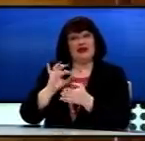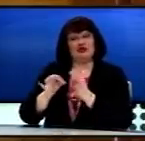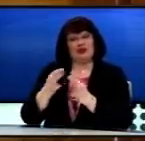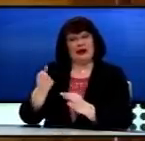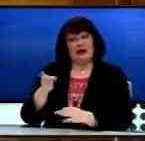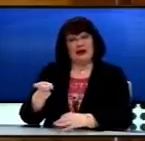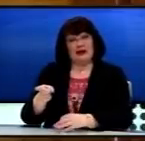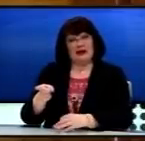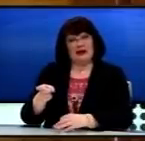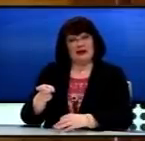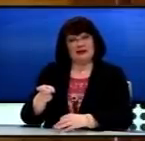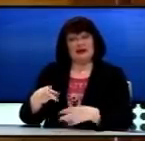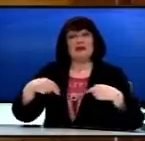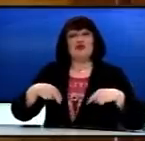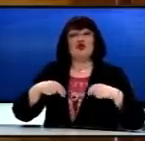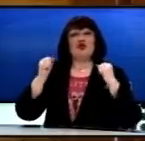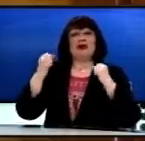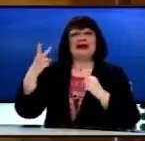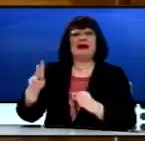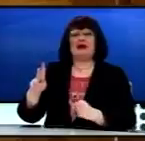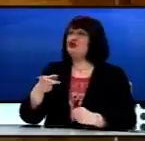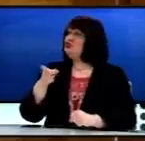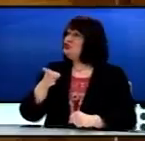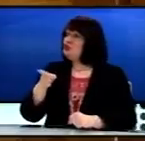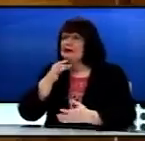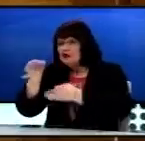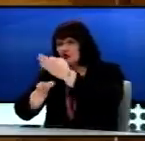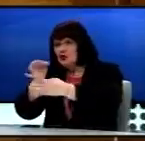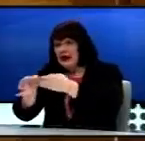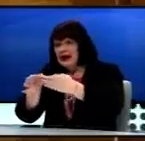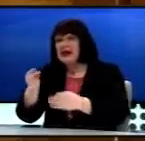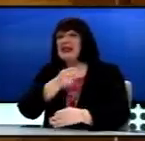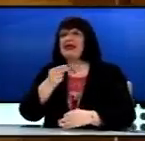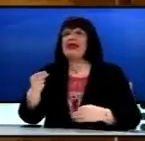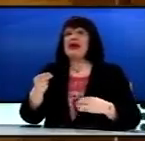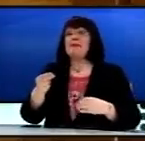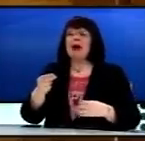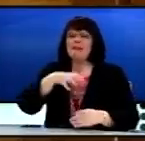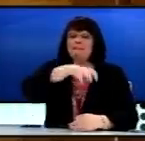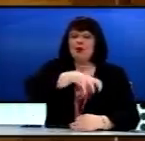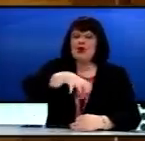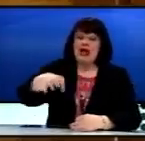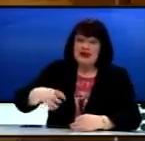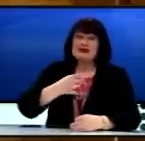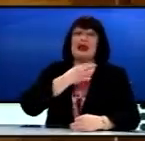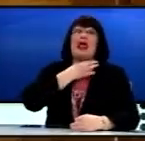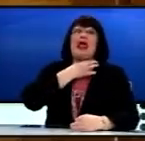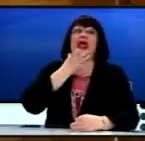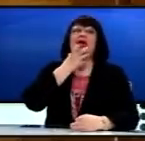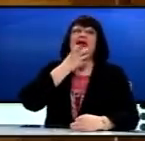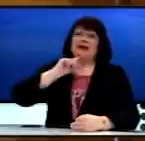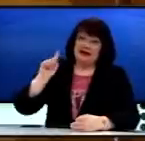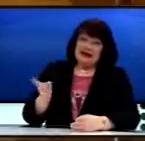ειδικά εσείς και το Επιτελείο του Υπουργείου Υγείας, το οποίο εξακολουθεί να σας συμβουλεύει, στο ζήτημα των μονάδων εντατικής θεραπείας πρέπει να